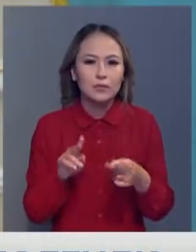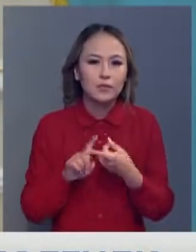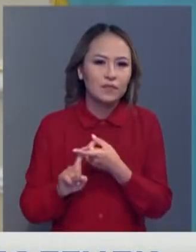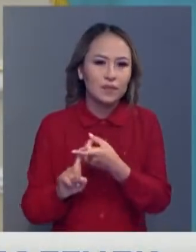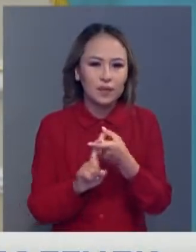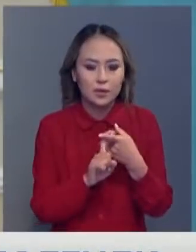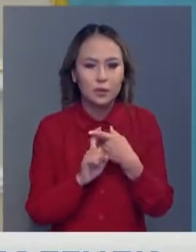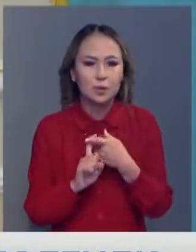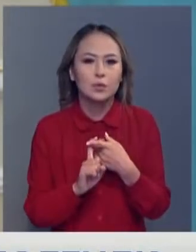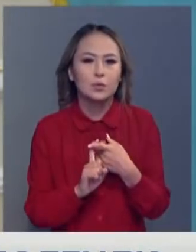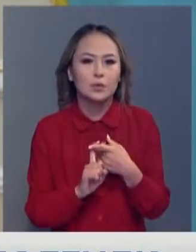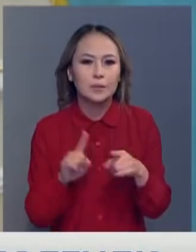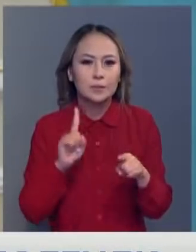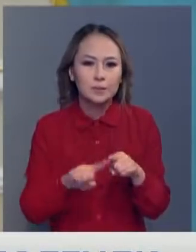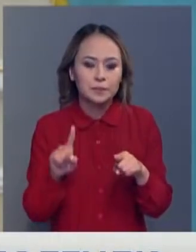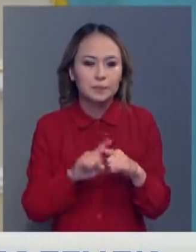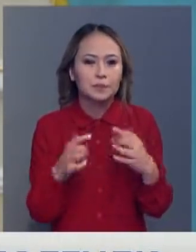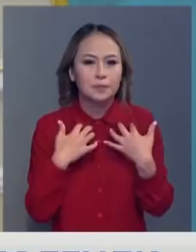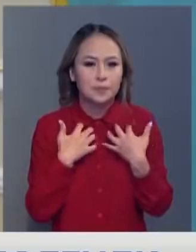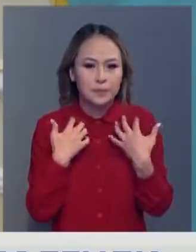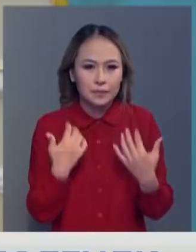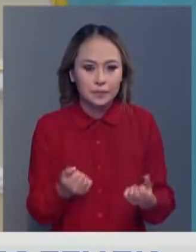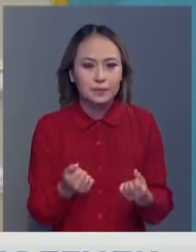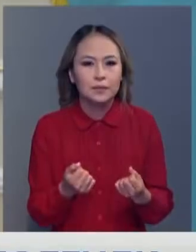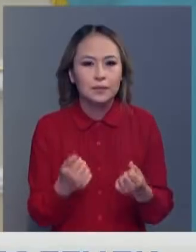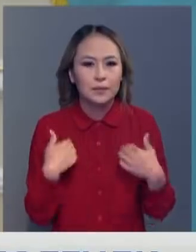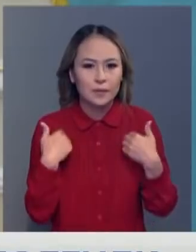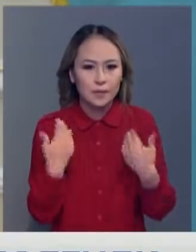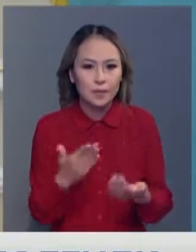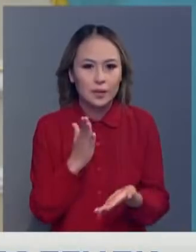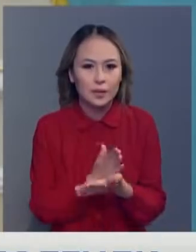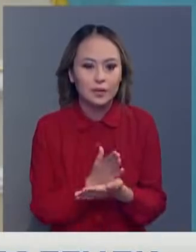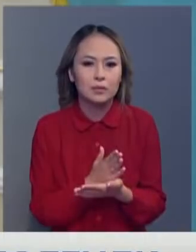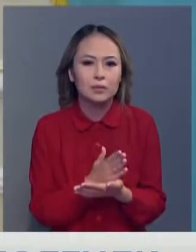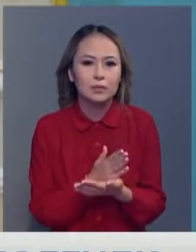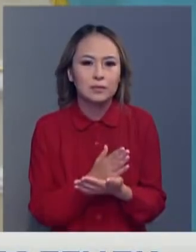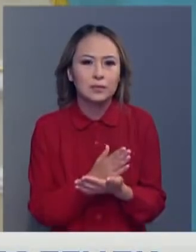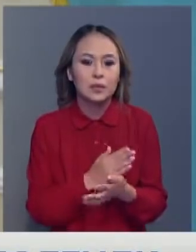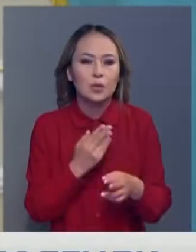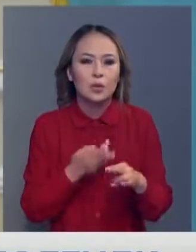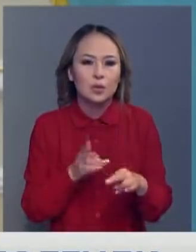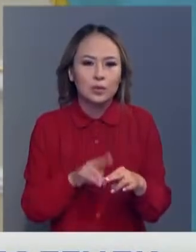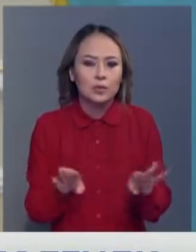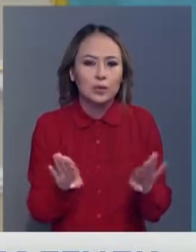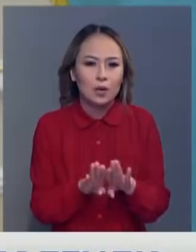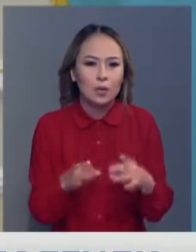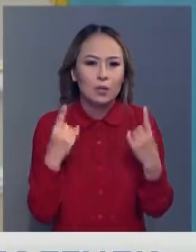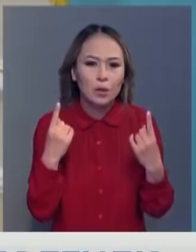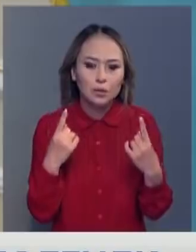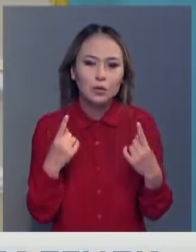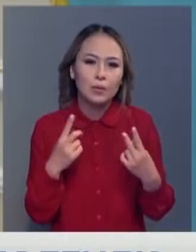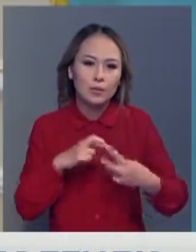жұқтыруындардың тезірек сауғып кет өне тілек тестік білдірем. Осындай күрделі кезеңде